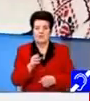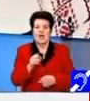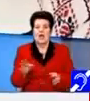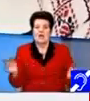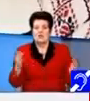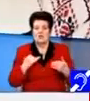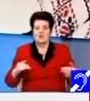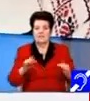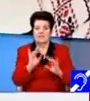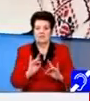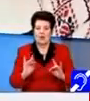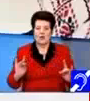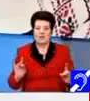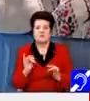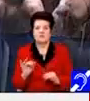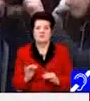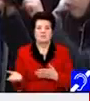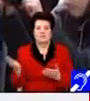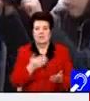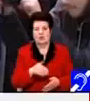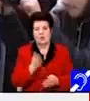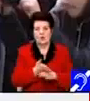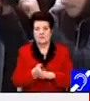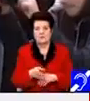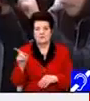și au invitat oaspeți din România.